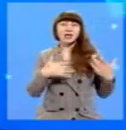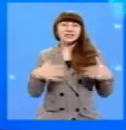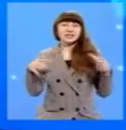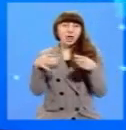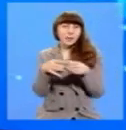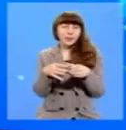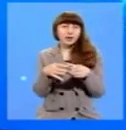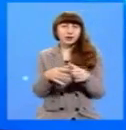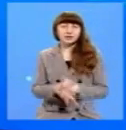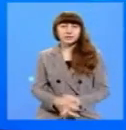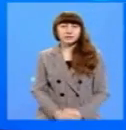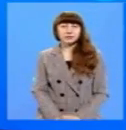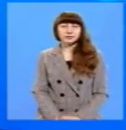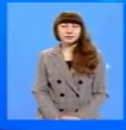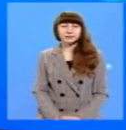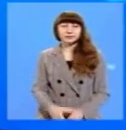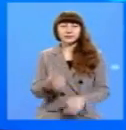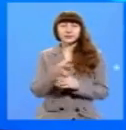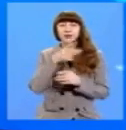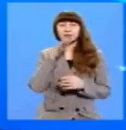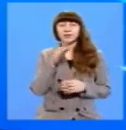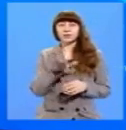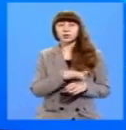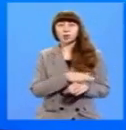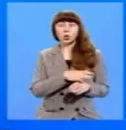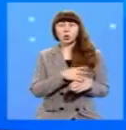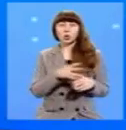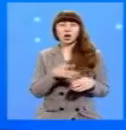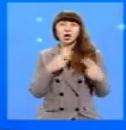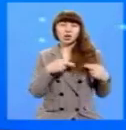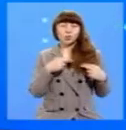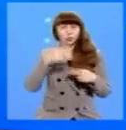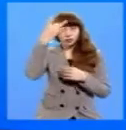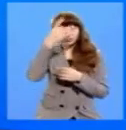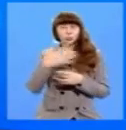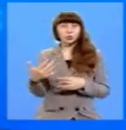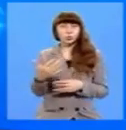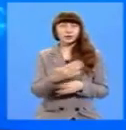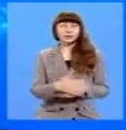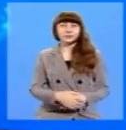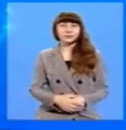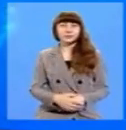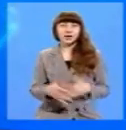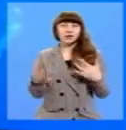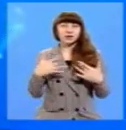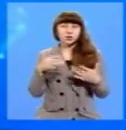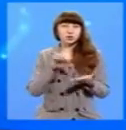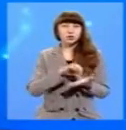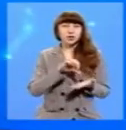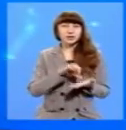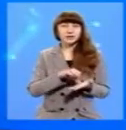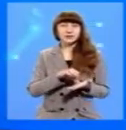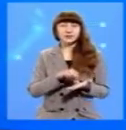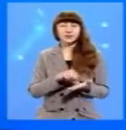үйінде композитордың «Өнерім, өмірім» атты шығармашылық кеші өтті. Концертке танымал эстрада жұлдыздары қатысып, әндерін шырқады.